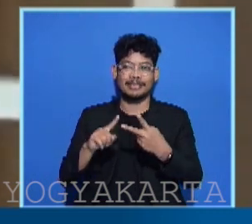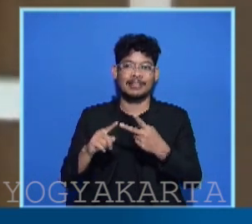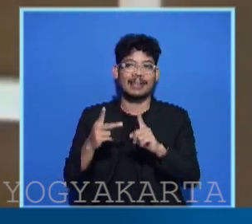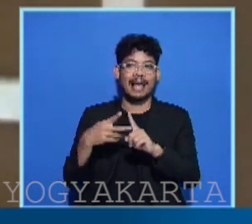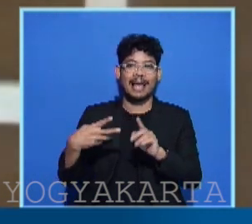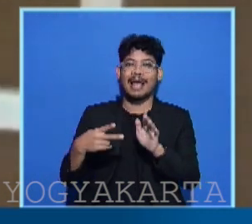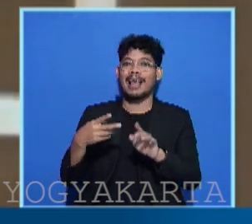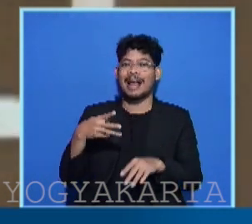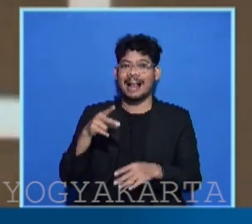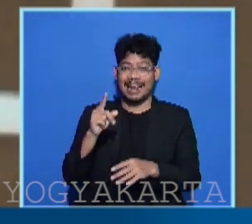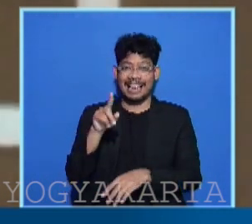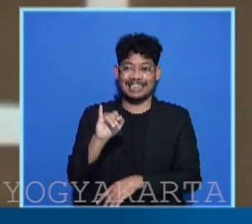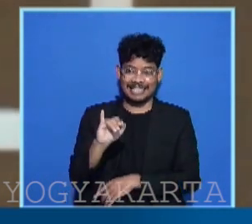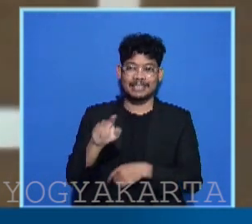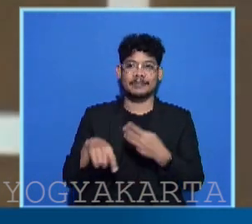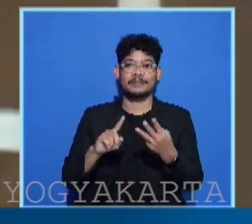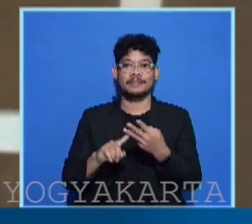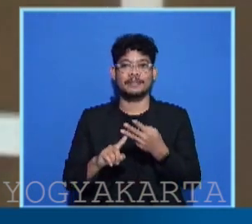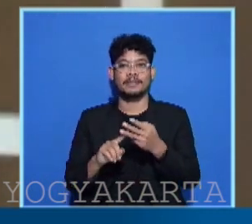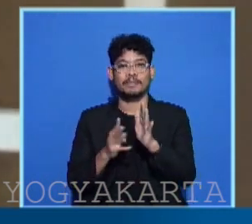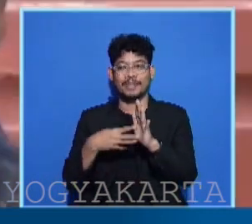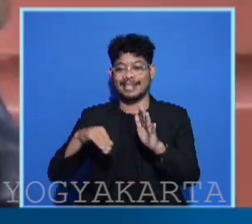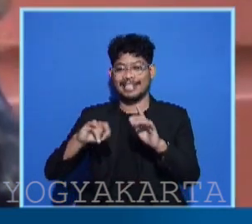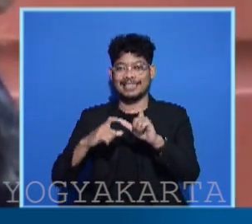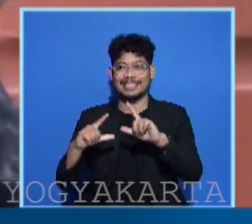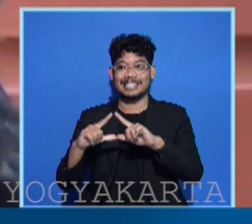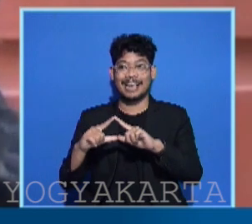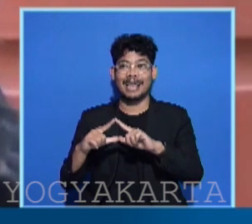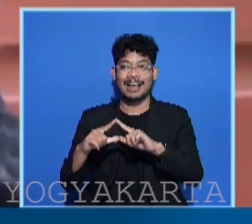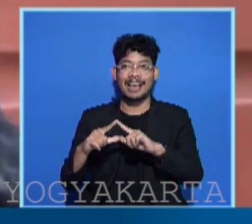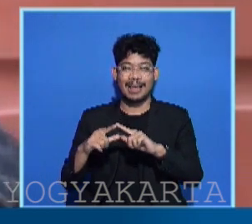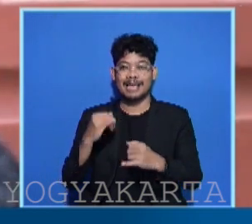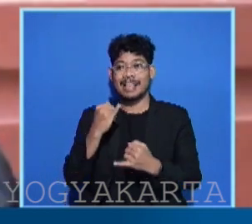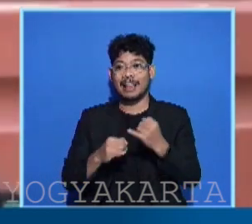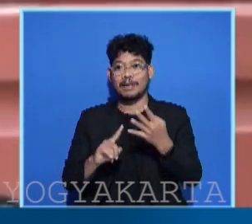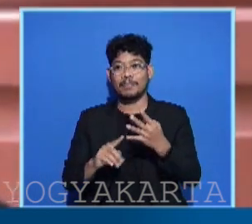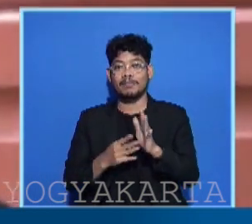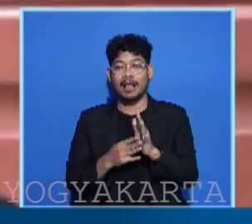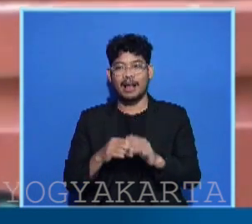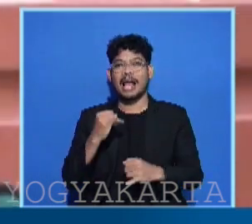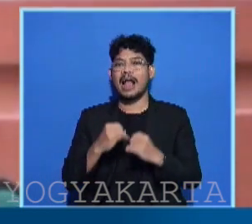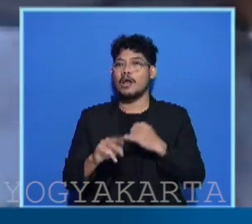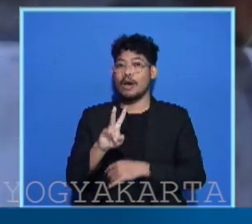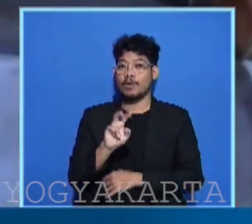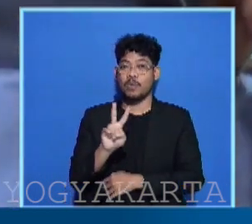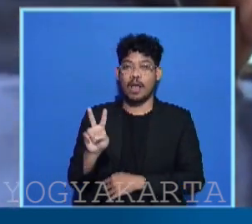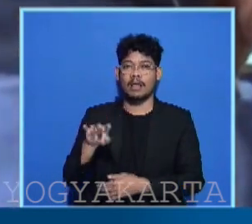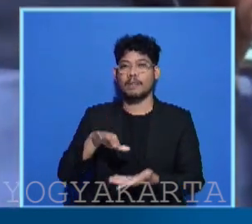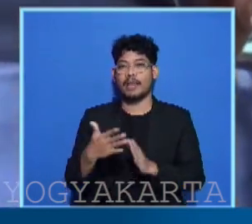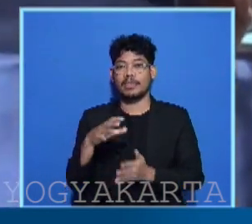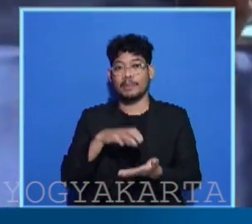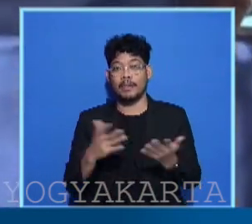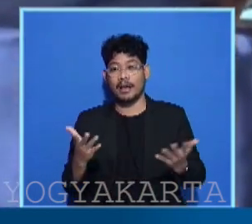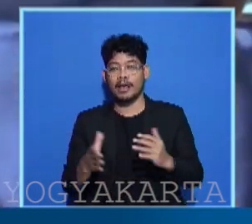Kairunisa, terjadi Senin pagi, akhir bulan November 2022, di rumahnya, Desa Prajenan, Kecamatan Mertoyudan,